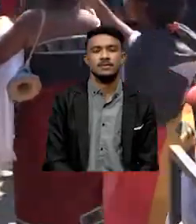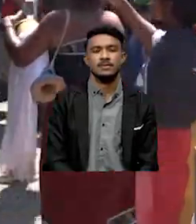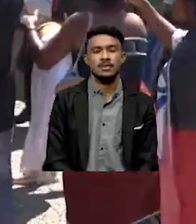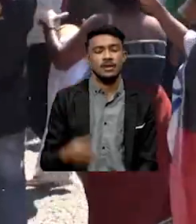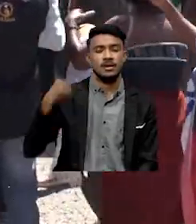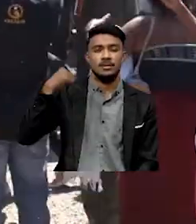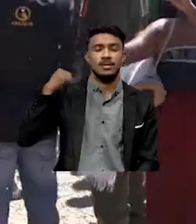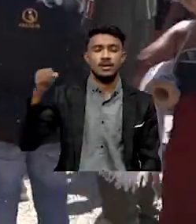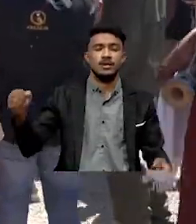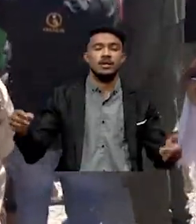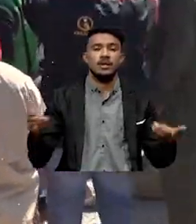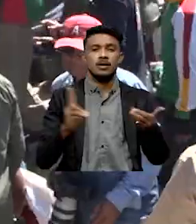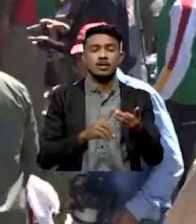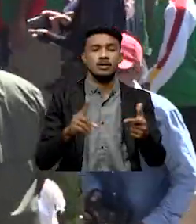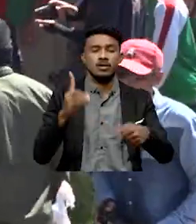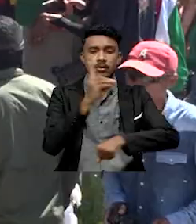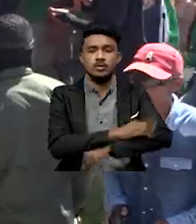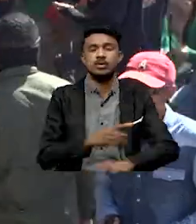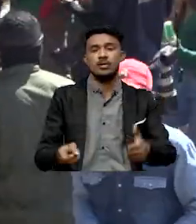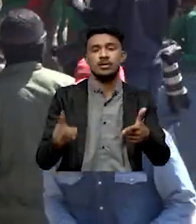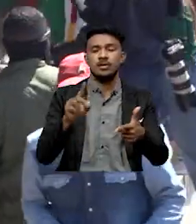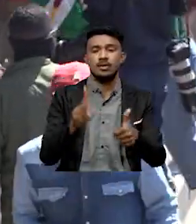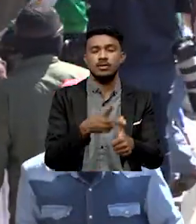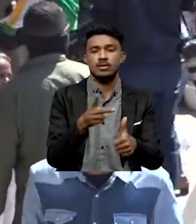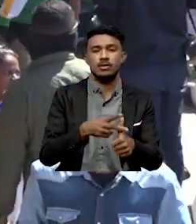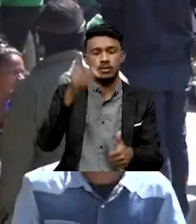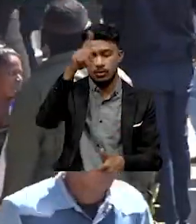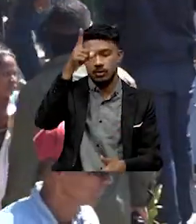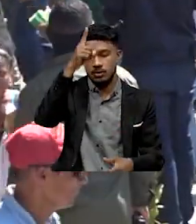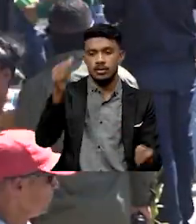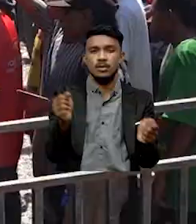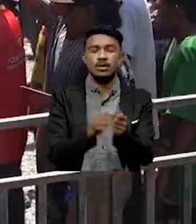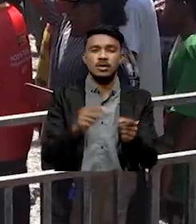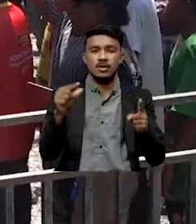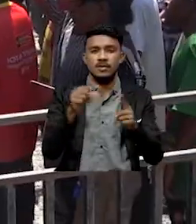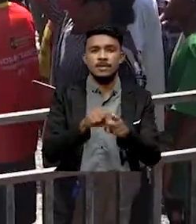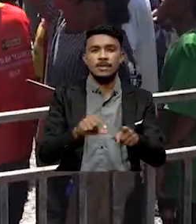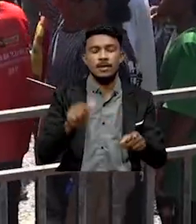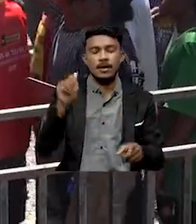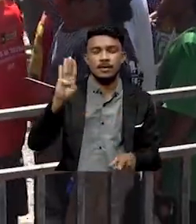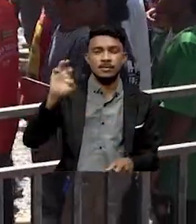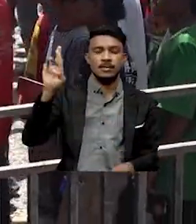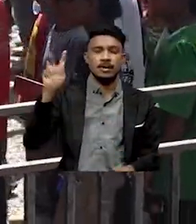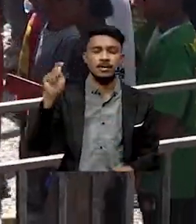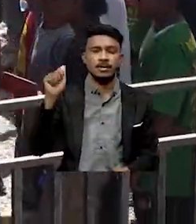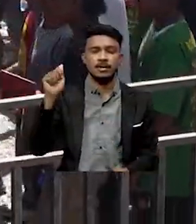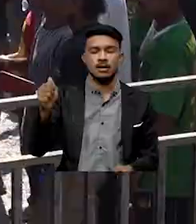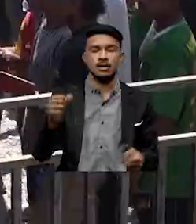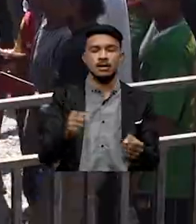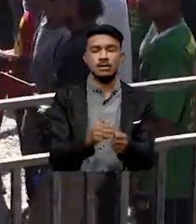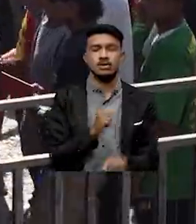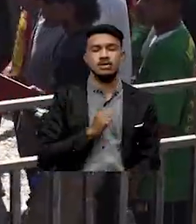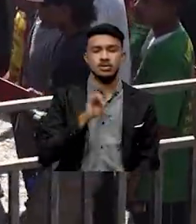Kampanye Loron Darua kusi kandidatu Presidente Republika Francisco Guterres Luolo hotipu komisi Waberta realiza ia kampu ladi suai kovalima.